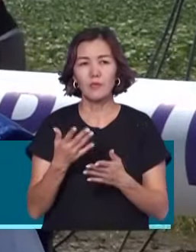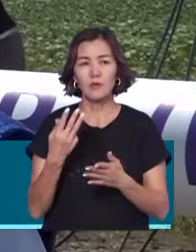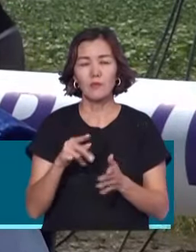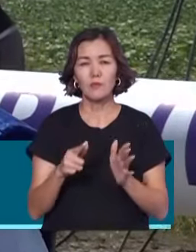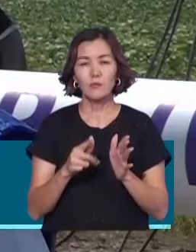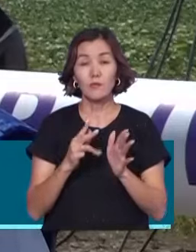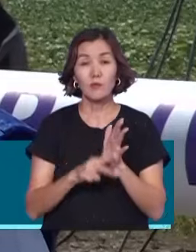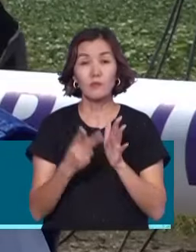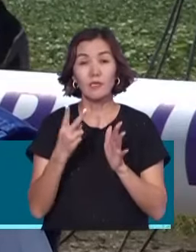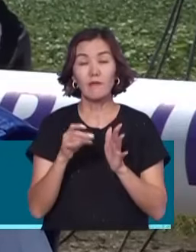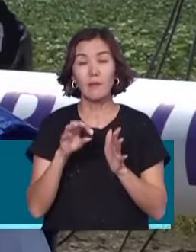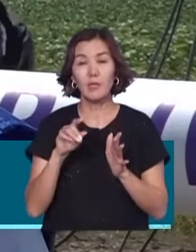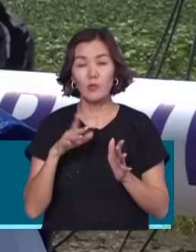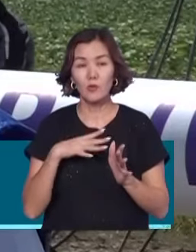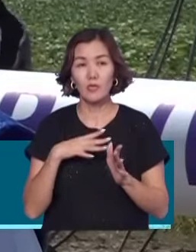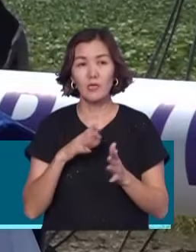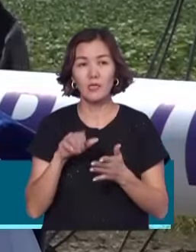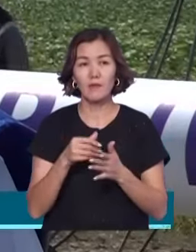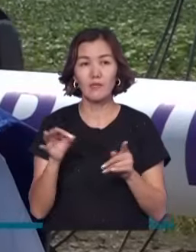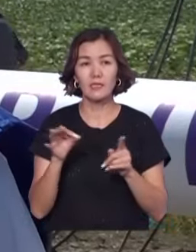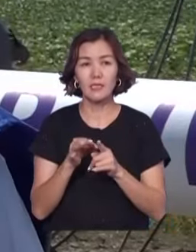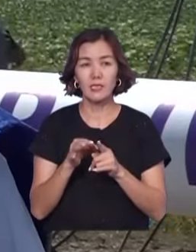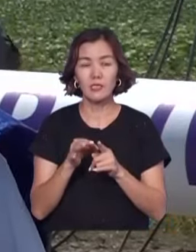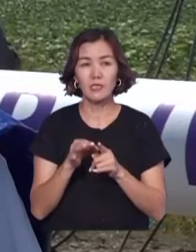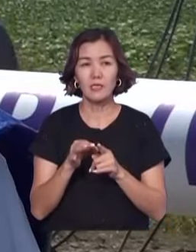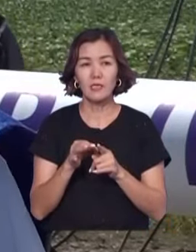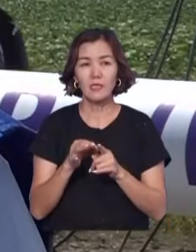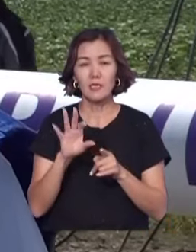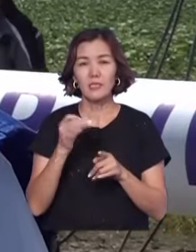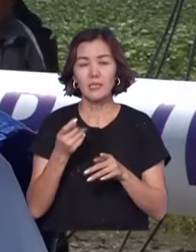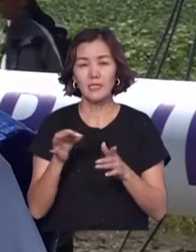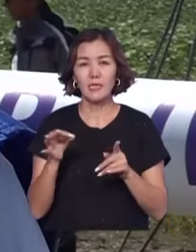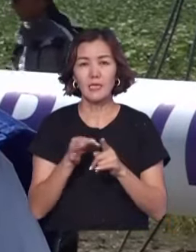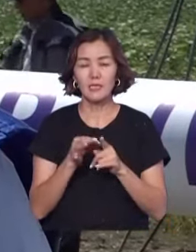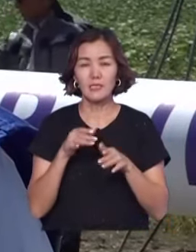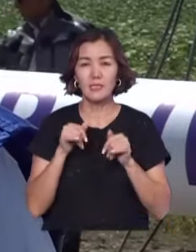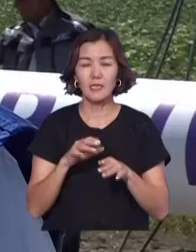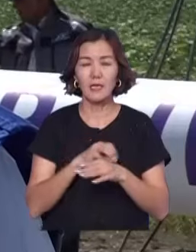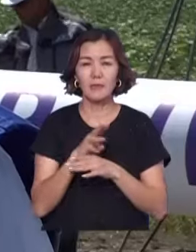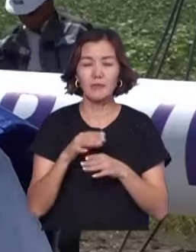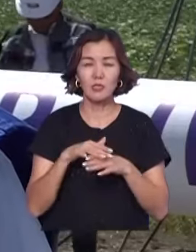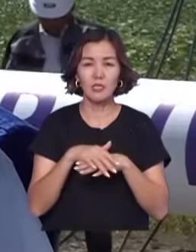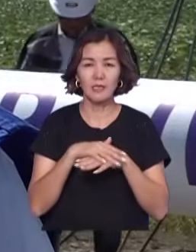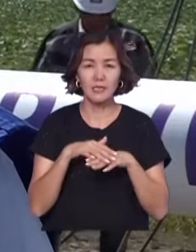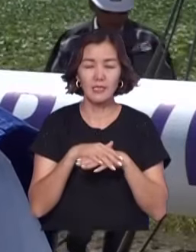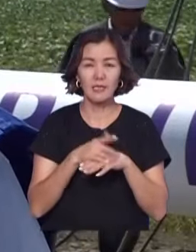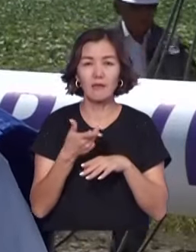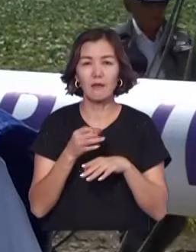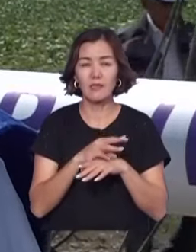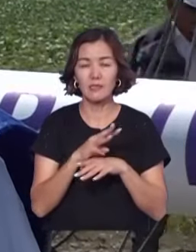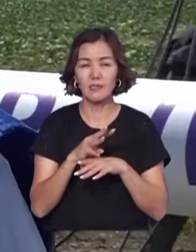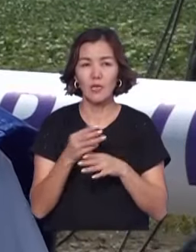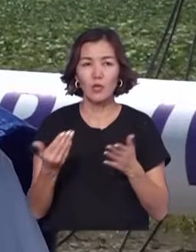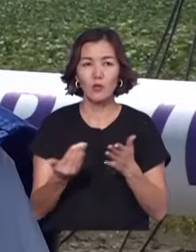миллиона. Главная задача магистрального газопровода – это, во-первых, социальная задача обеспечения населения газом, а также